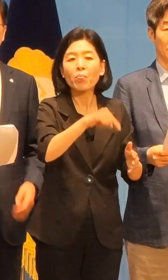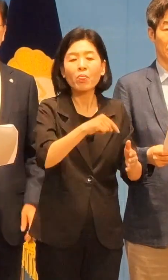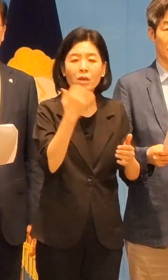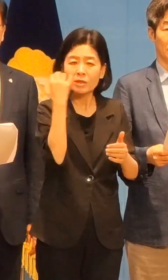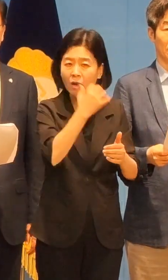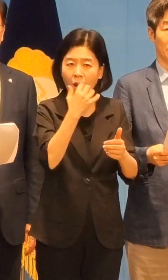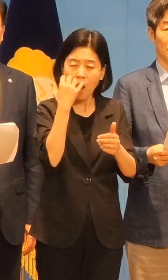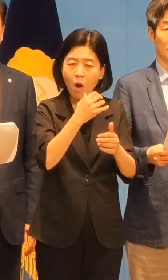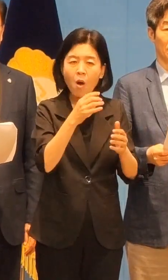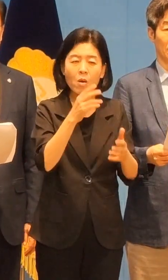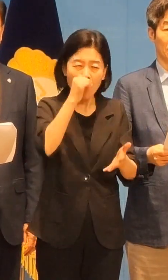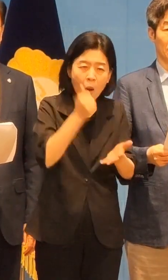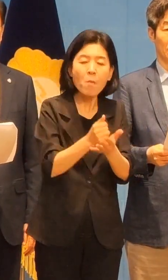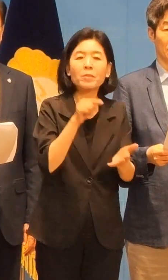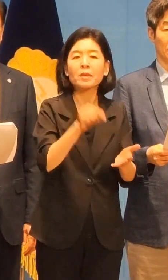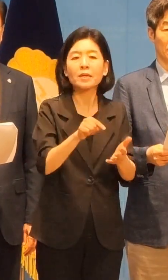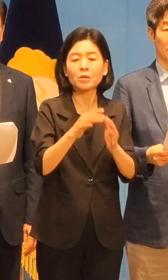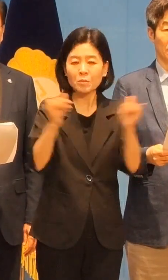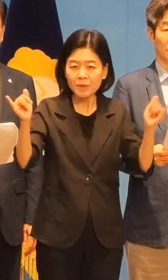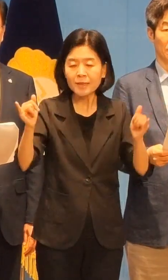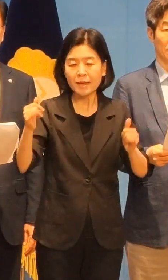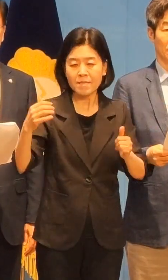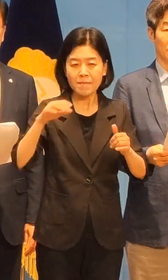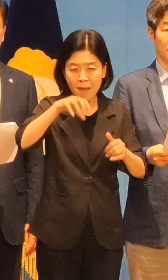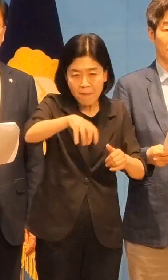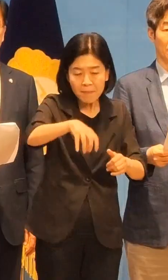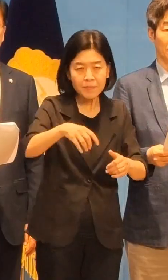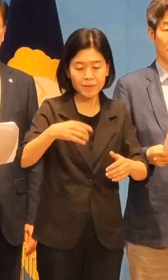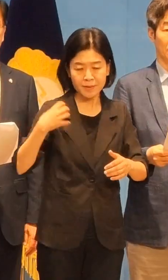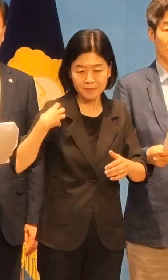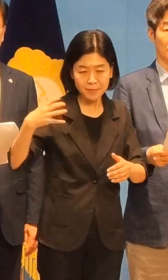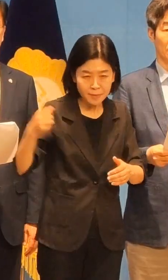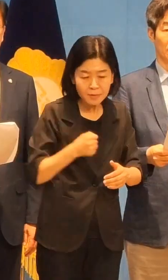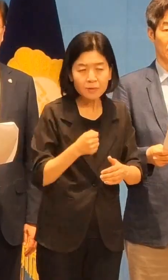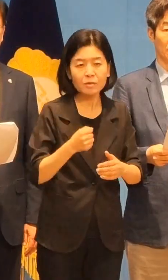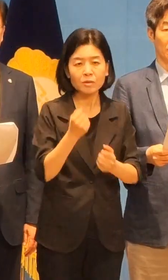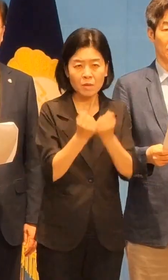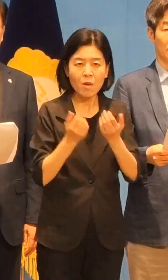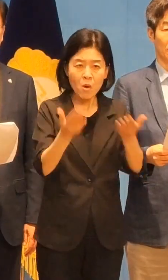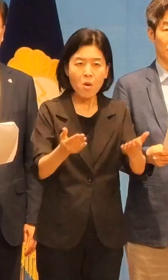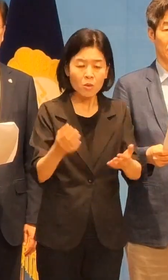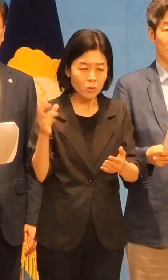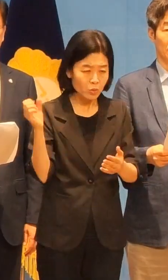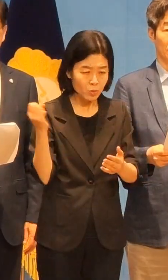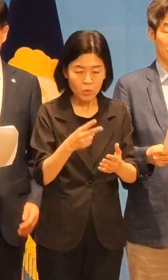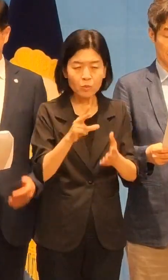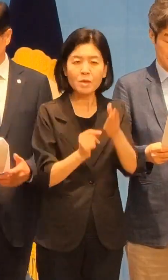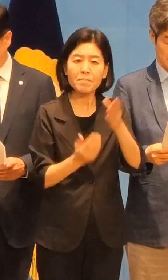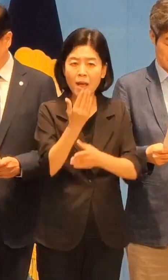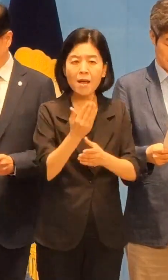앞에 책임 있는 입장을 밝히고 재발 방지 대책을 제시해야 합니다.